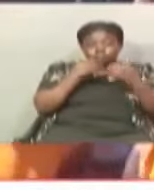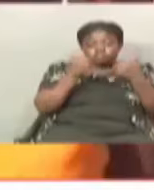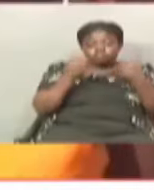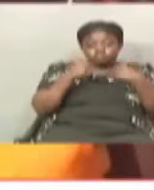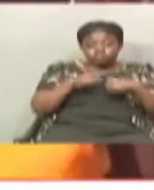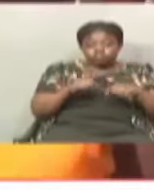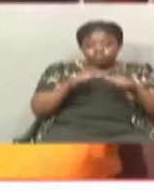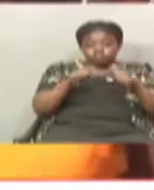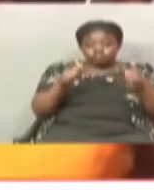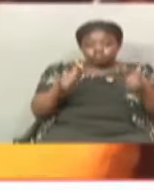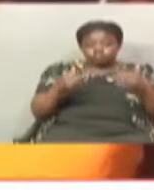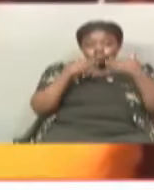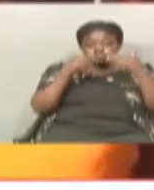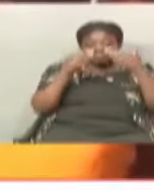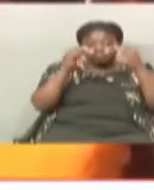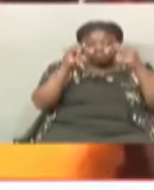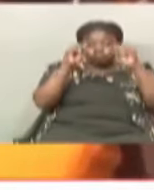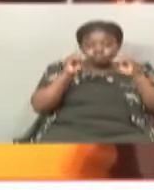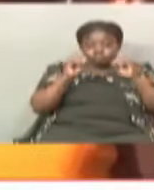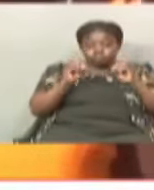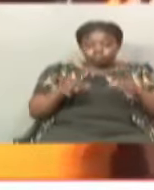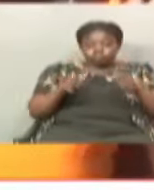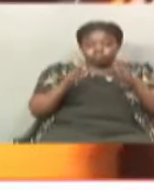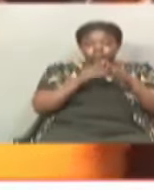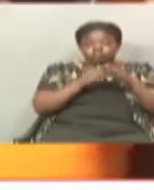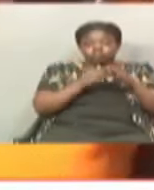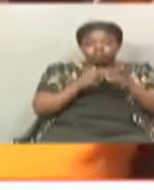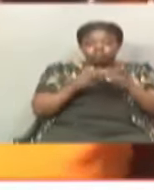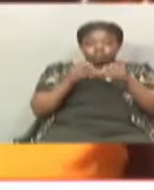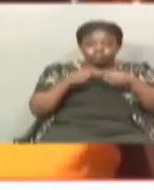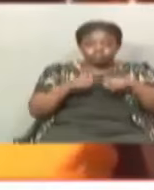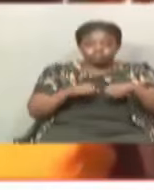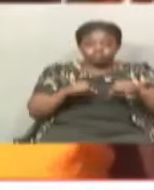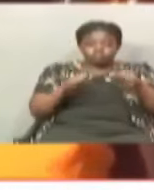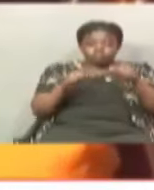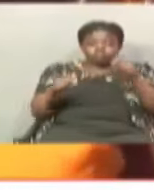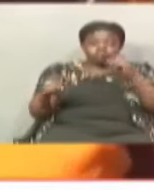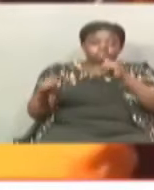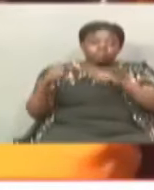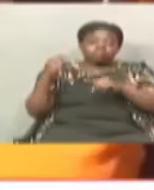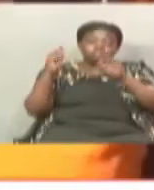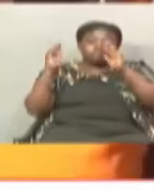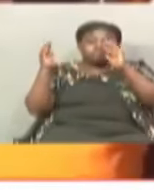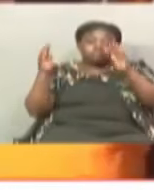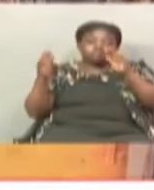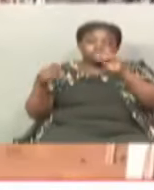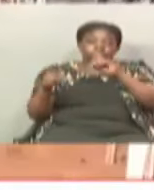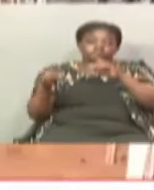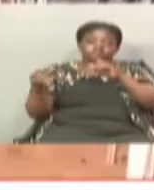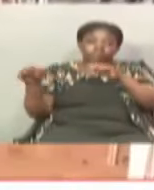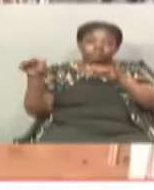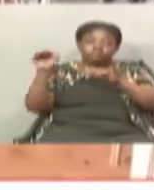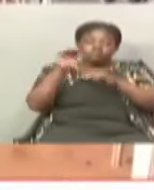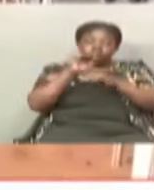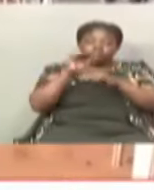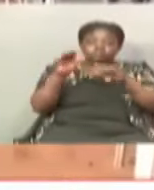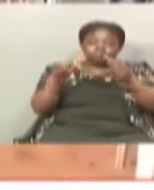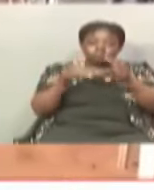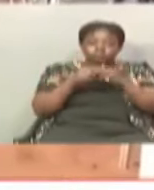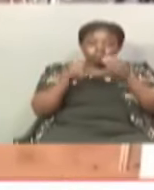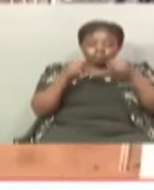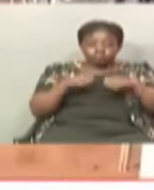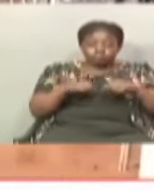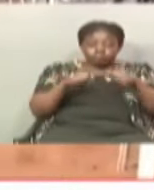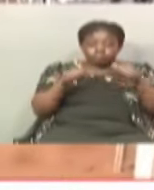performance bulungi ebaza abasomi mwebale kukola bulungi mwebale obuwanguzi obutwebaza Katonda above all tukoze bulungi nga